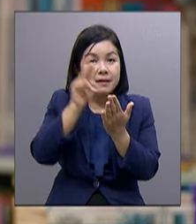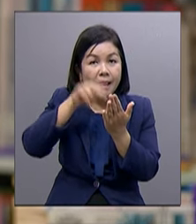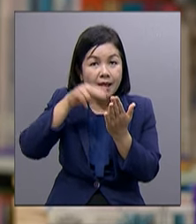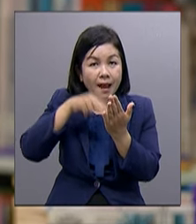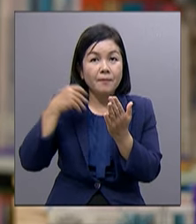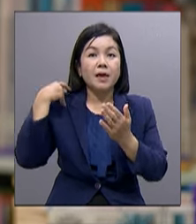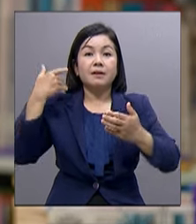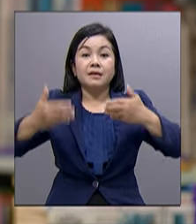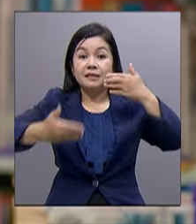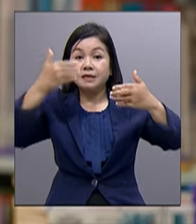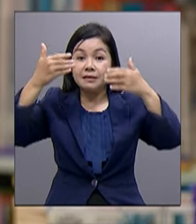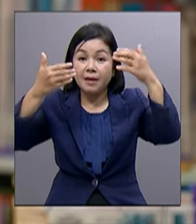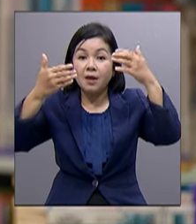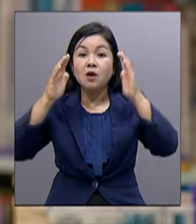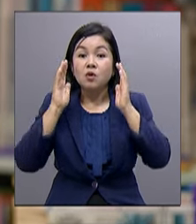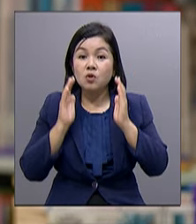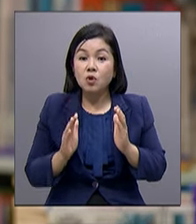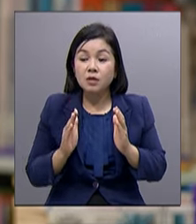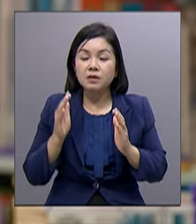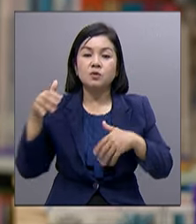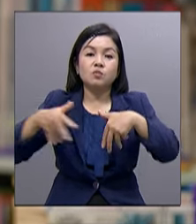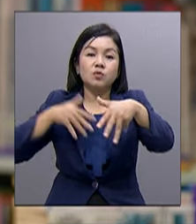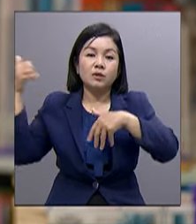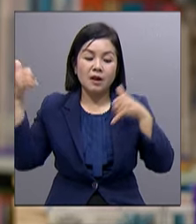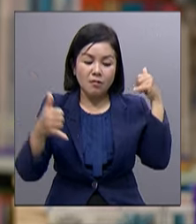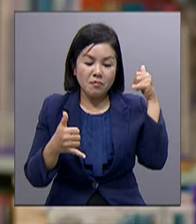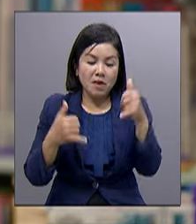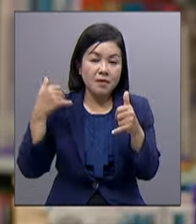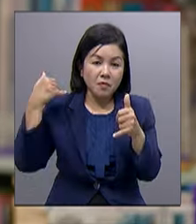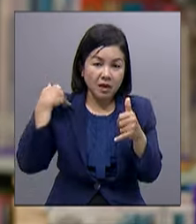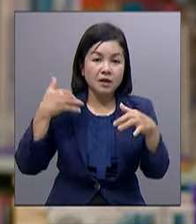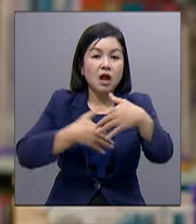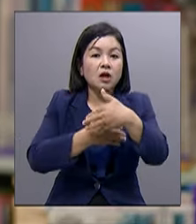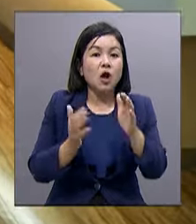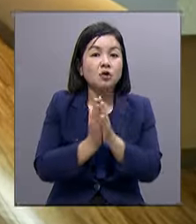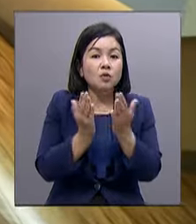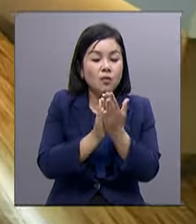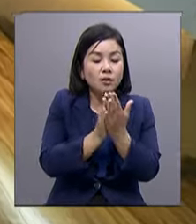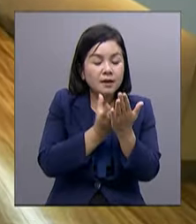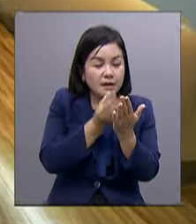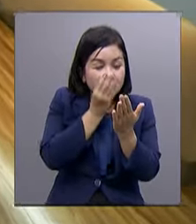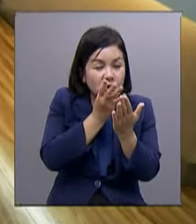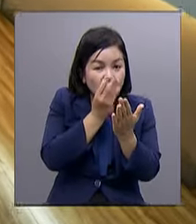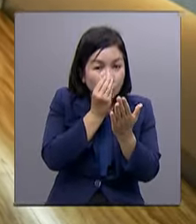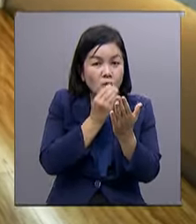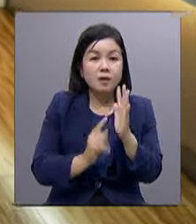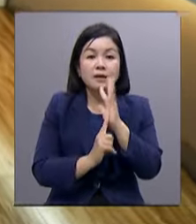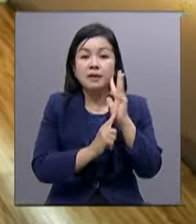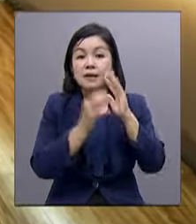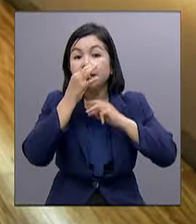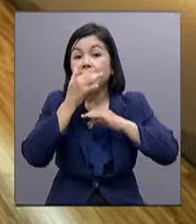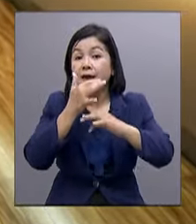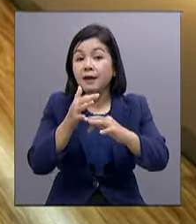มที่ให้ผู้ใช้บริการเนี่ยได้เข้ามาอย่างเช่นที่ห้องสมุดเพื่อการเรียนรู้บางขุนเทียนนะคะเราจะมีโซน